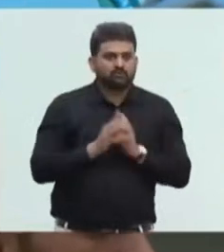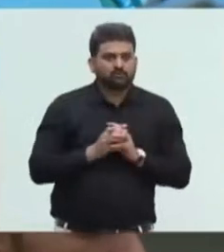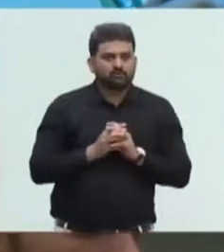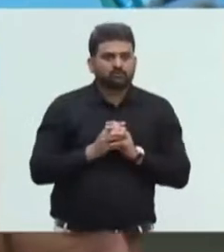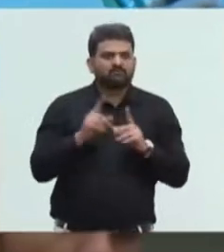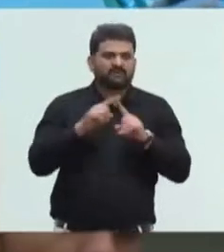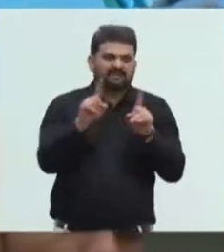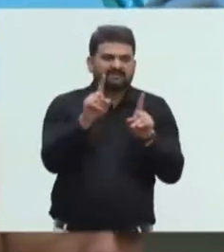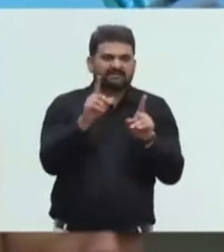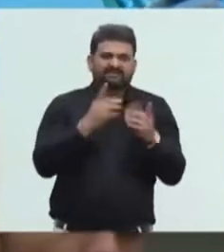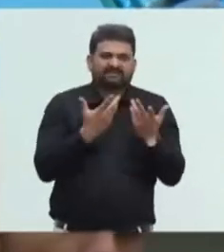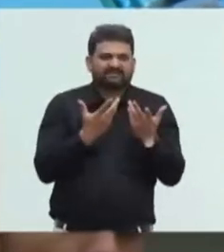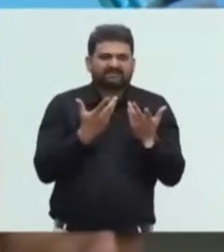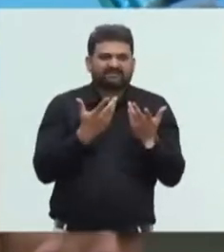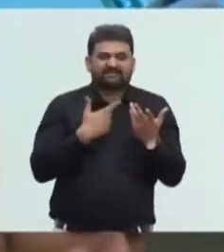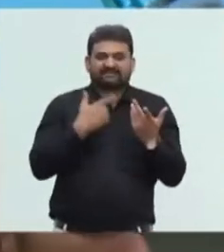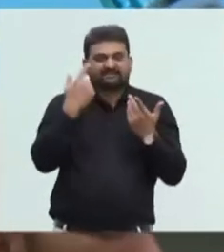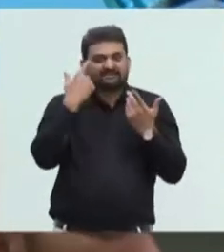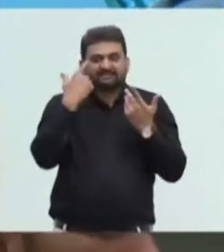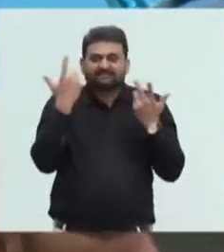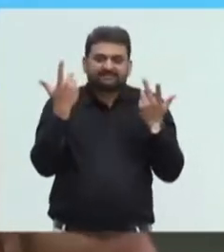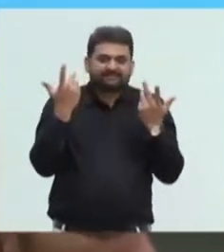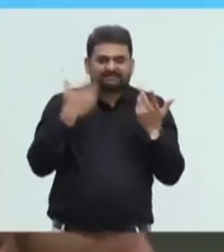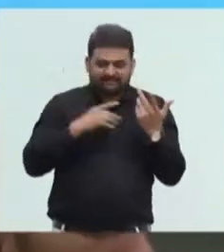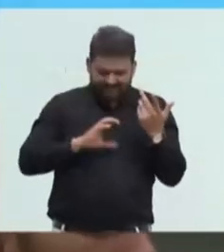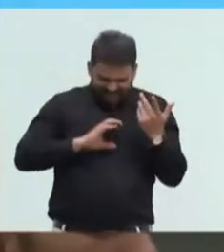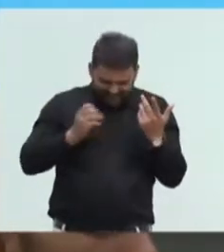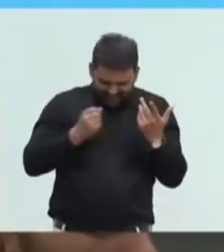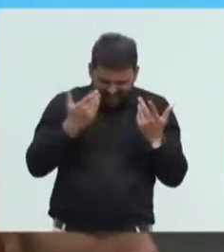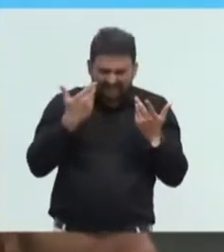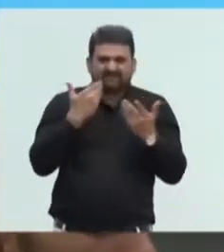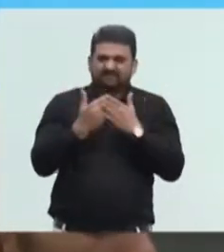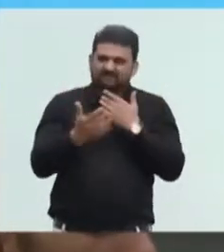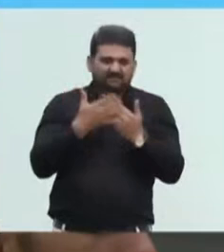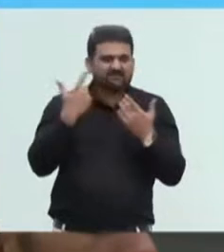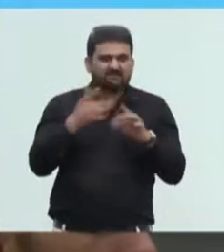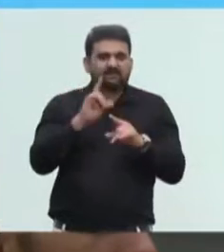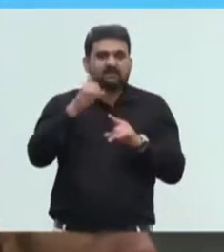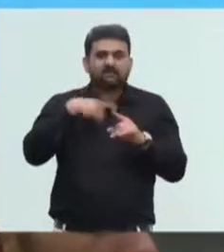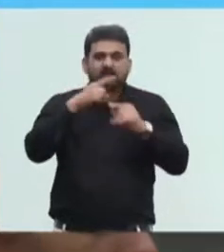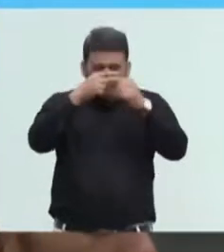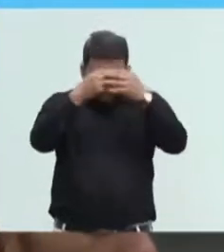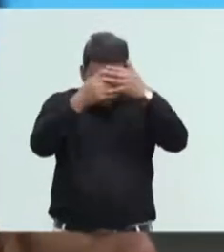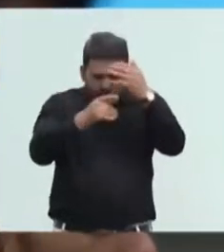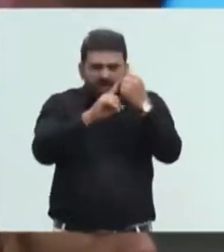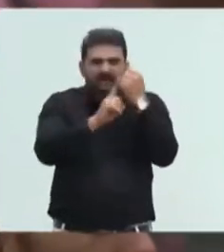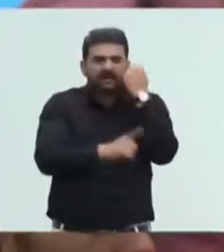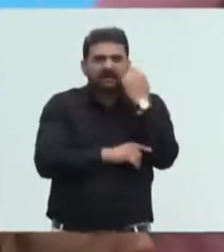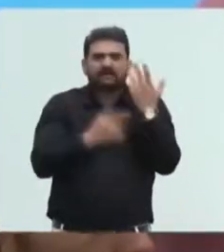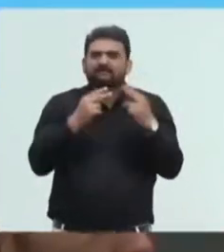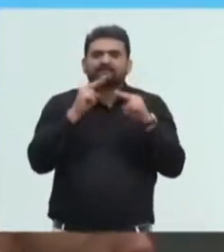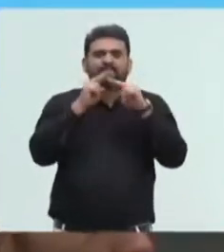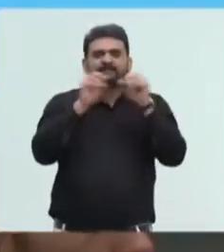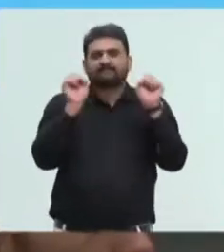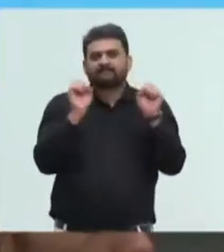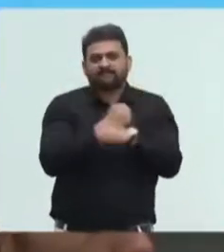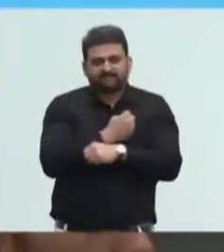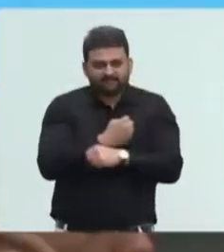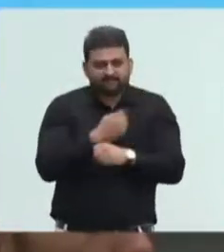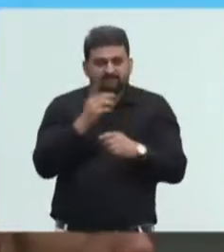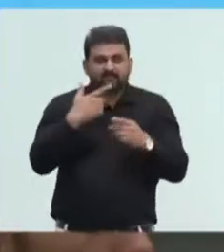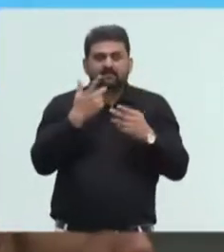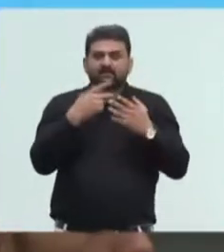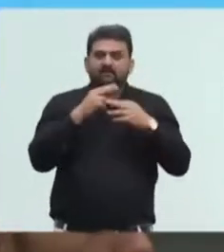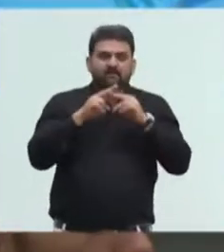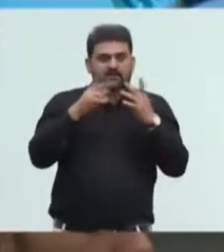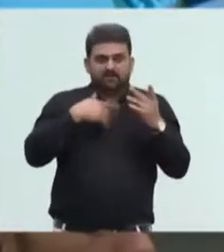परंतु मुझे पता नहीं क्या मिला, लेकिन तो लास्ट टाइम में मेरा क्वालिफिकेशन हुआ तो फाइनल हुआ, बाद में तो फाइनल होते